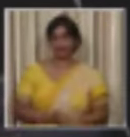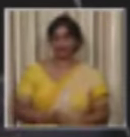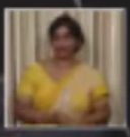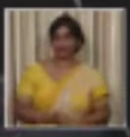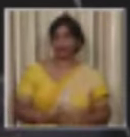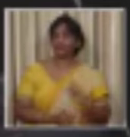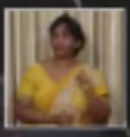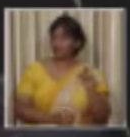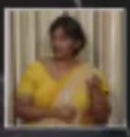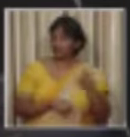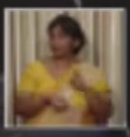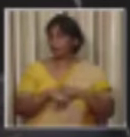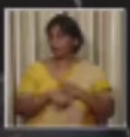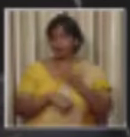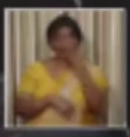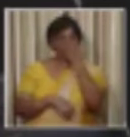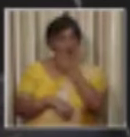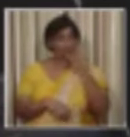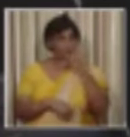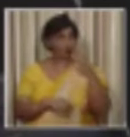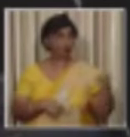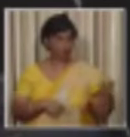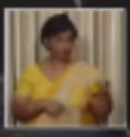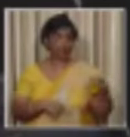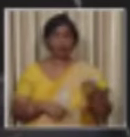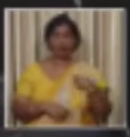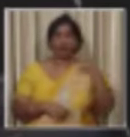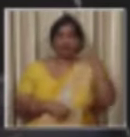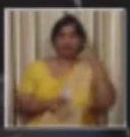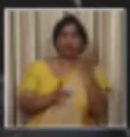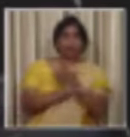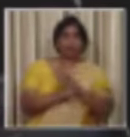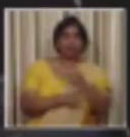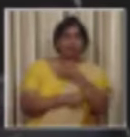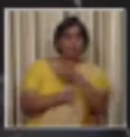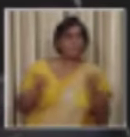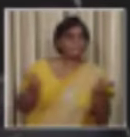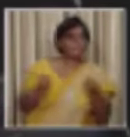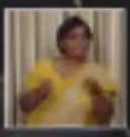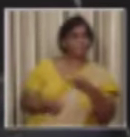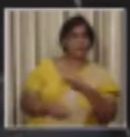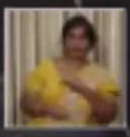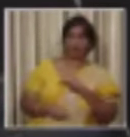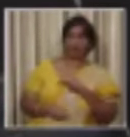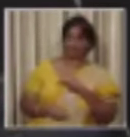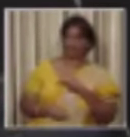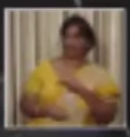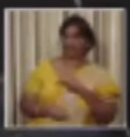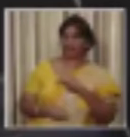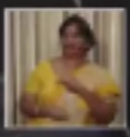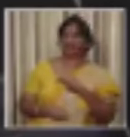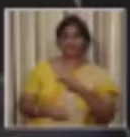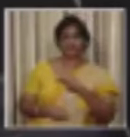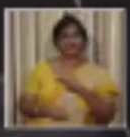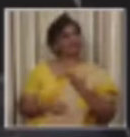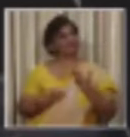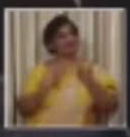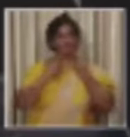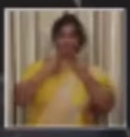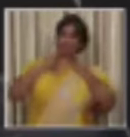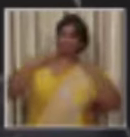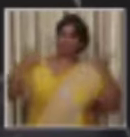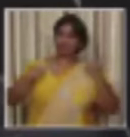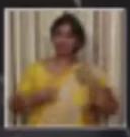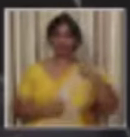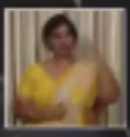හැබැයි මේ වෙලාවේ මේ ඌරුනාම්බා හිතුවා සිංහයා තමන්ට බය වුණා කියලා බොහොම උජාරුවෙන්